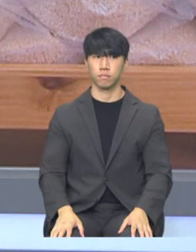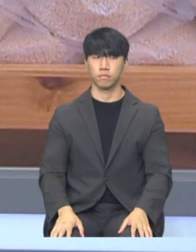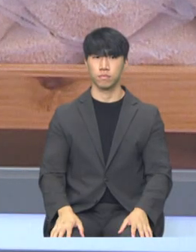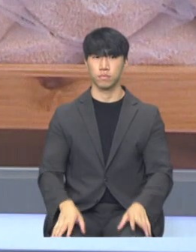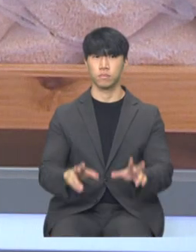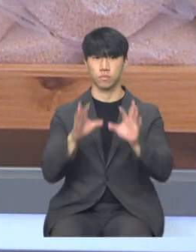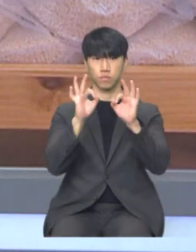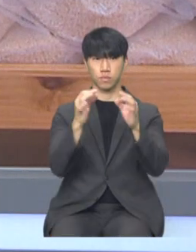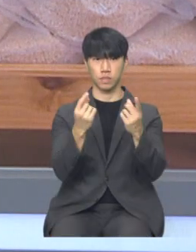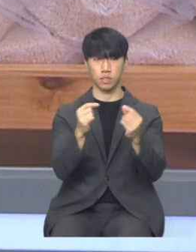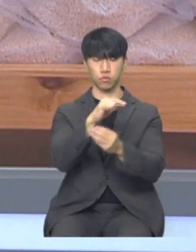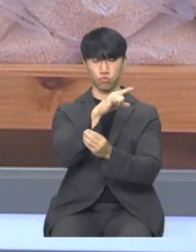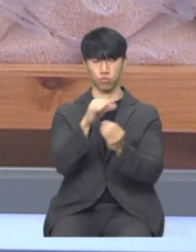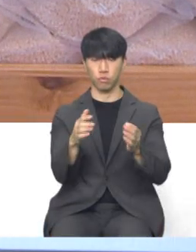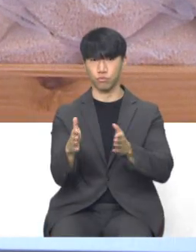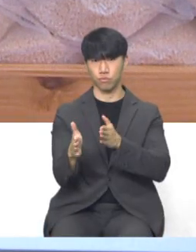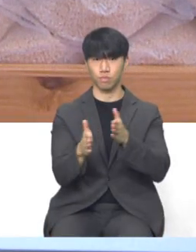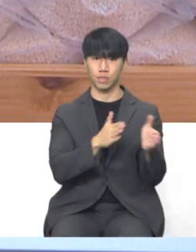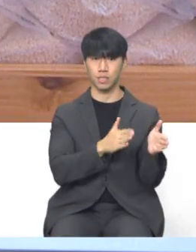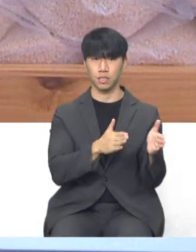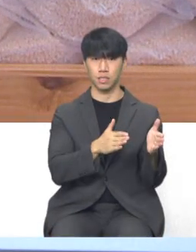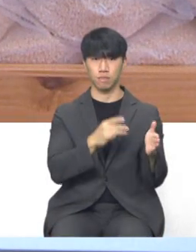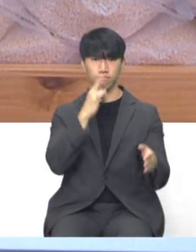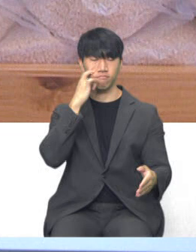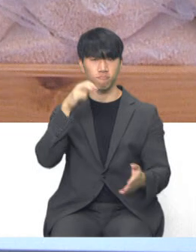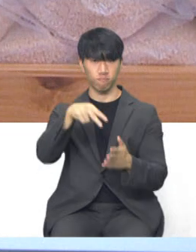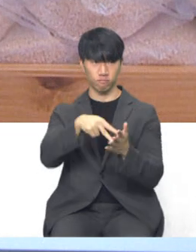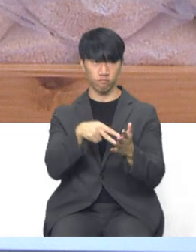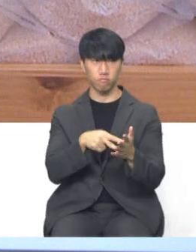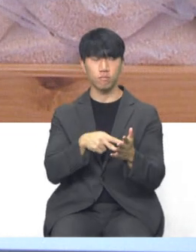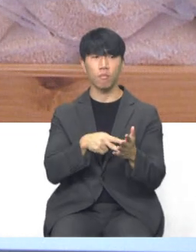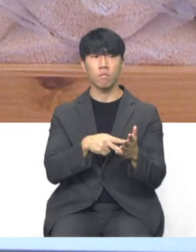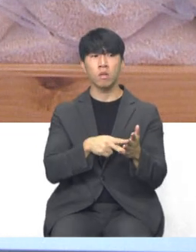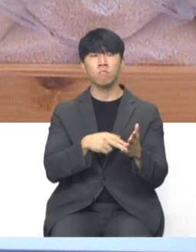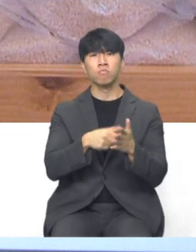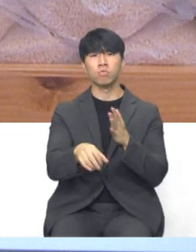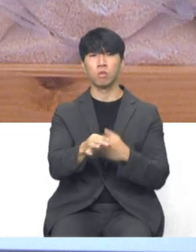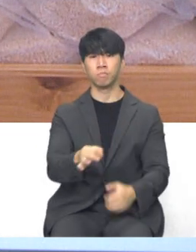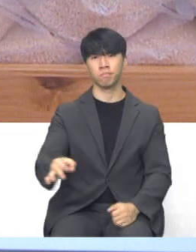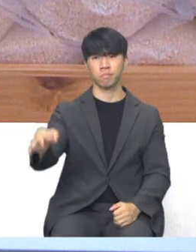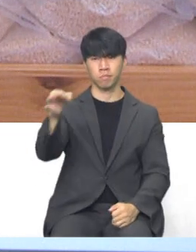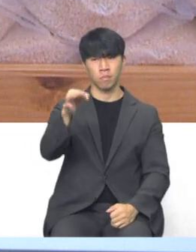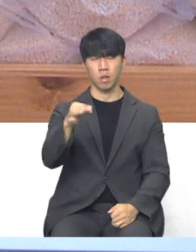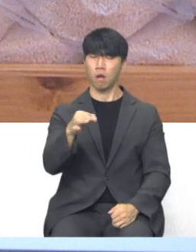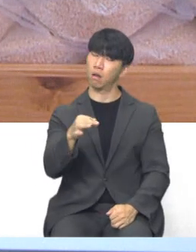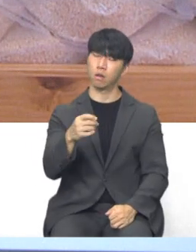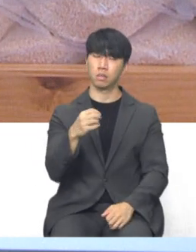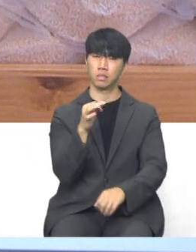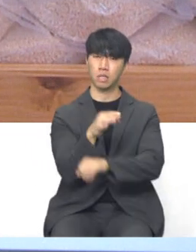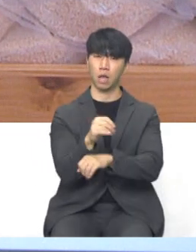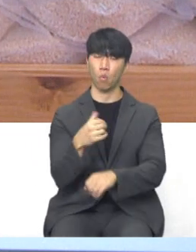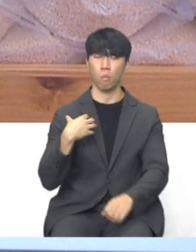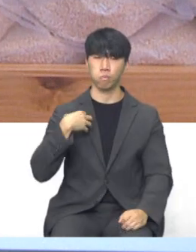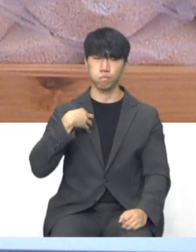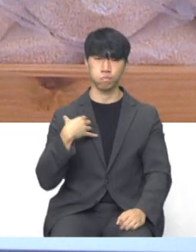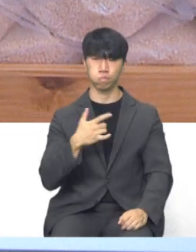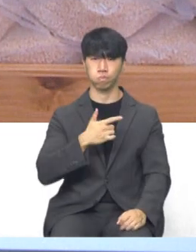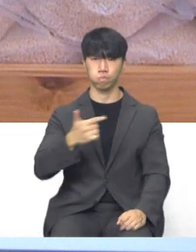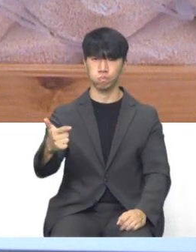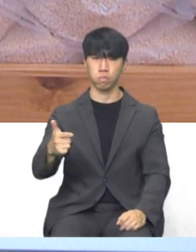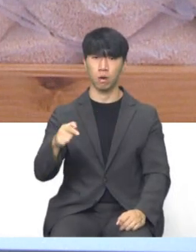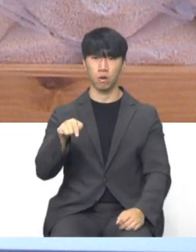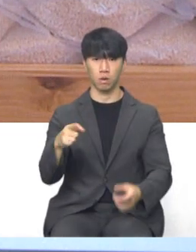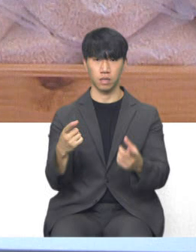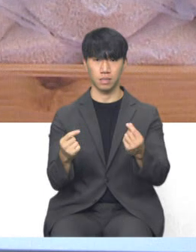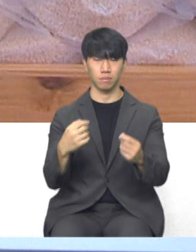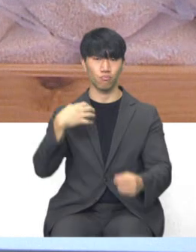보신 것처럼 추석을 준비해야 하는 주부들의 입장에서는 부쩍 오른 물가에 장보기가 부담스럽기만 합니다. 이 같은